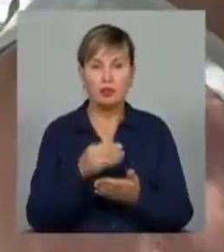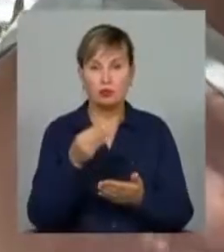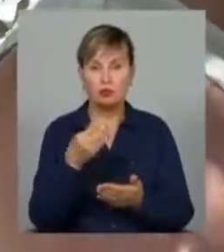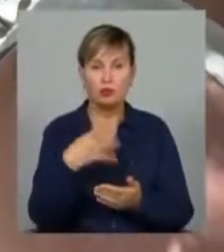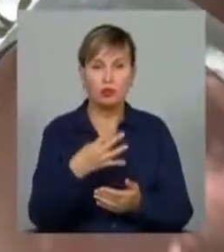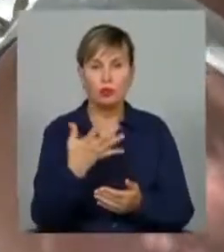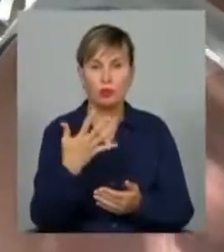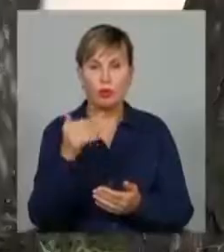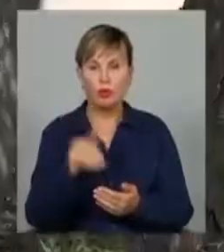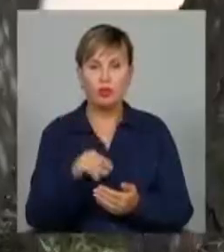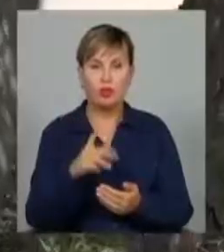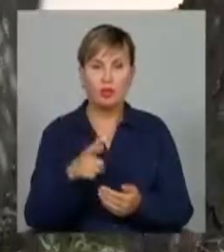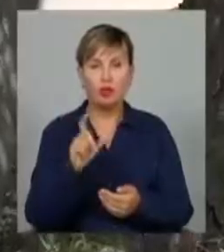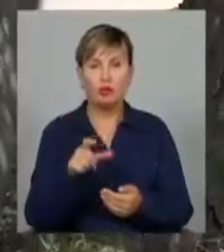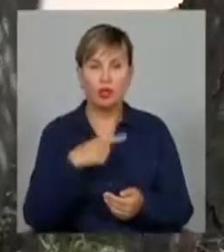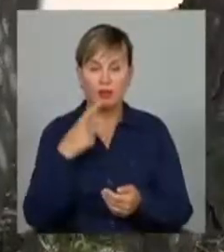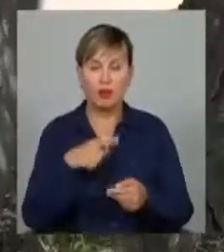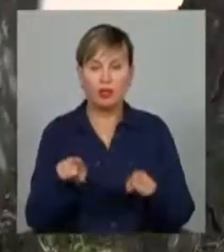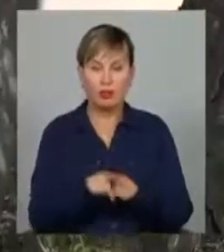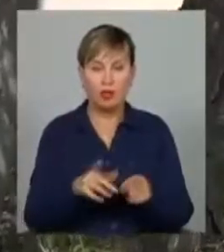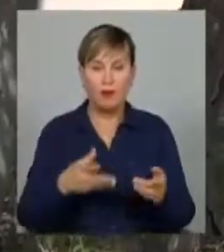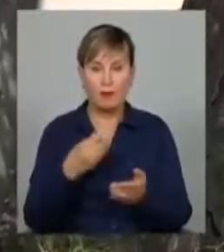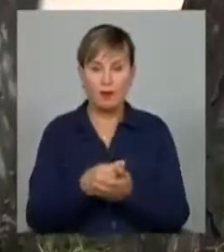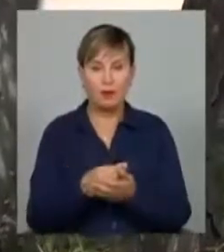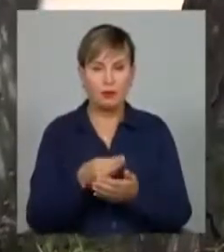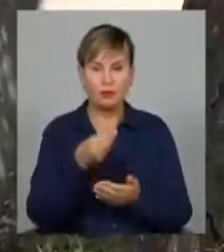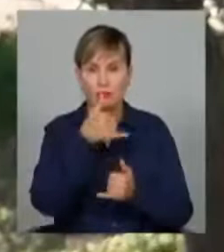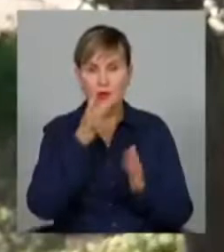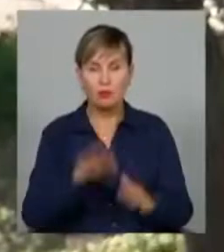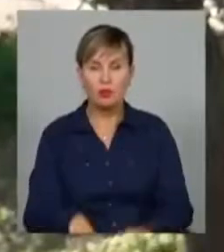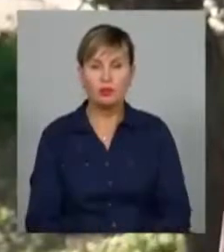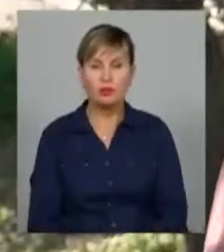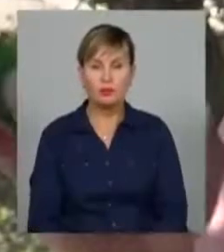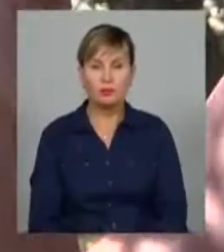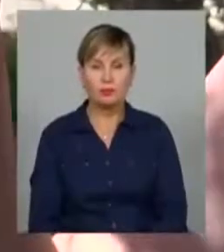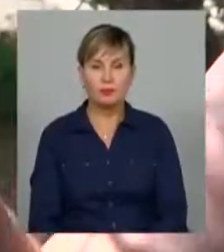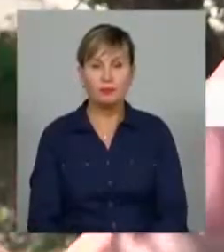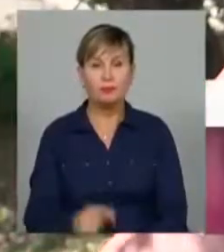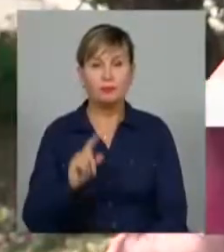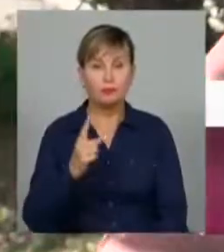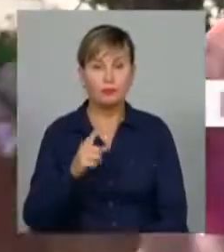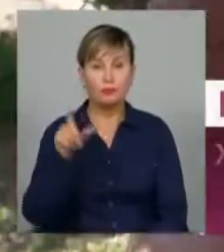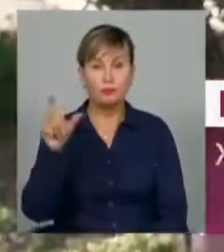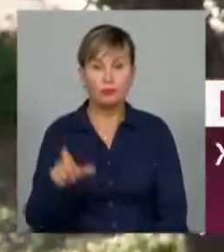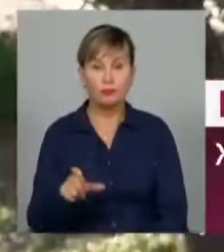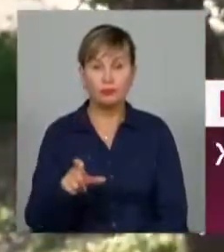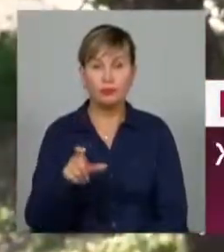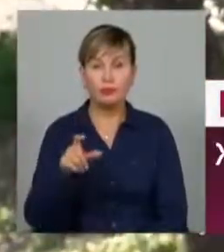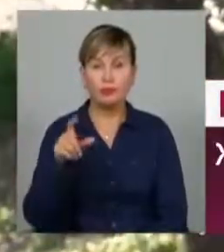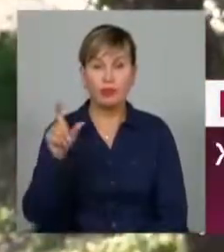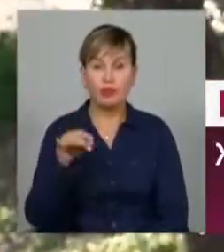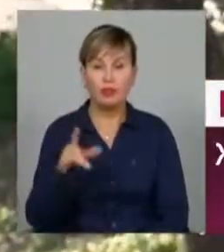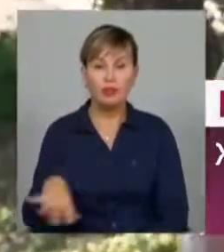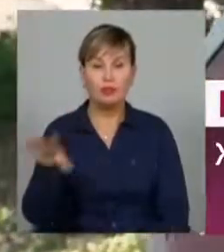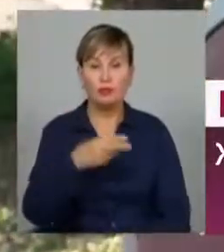40-45 тысяч тенге. Люди говорят, такие оплаты им не по карману. Но почему-то господин Муса из всего вот